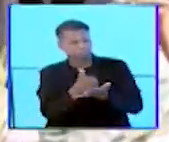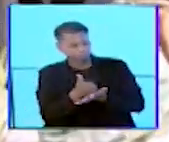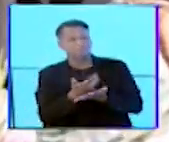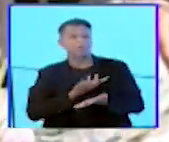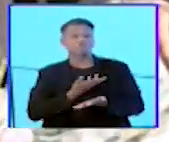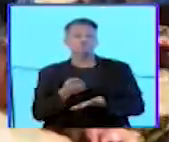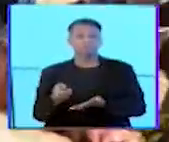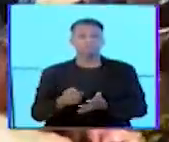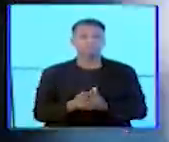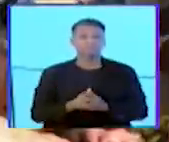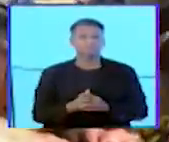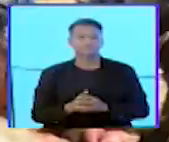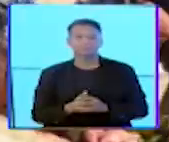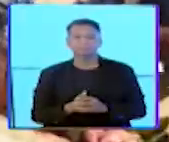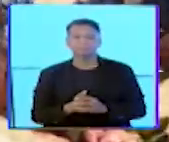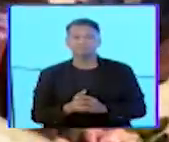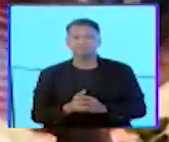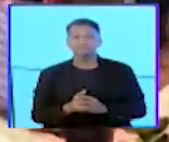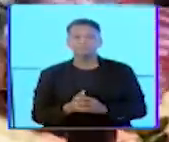bisa bertahan hidup.